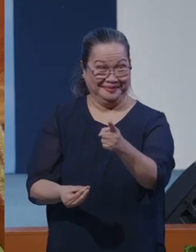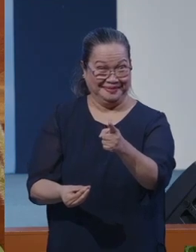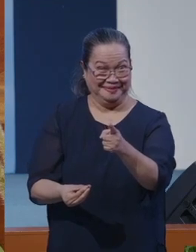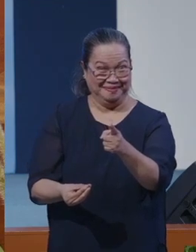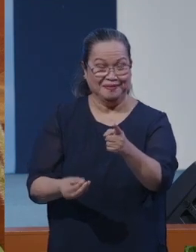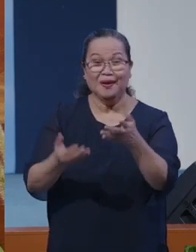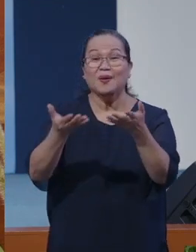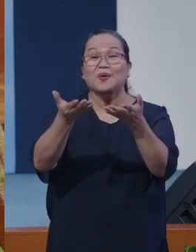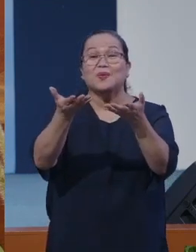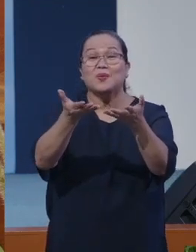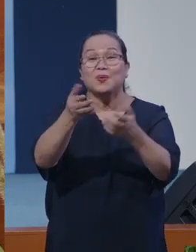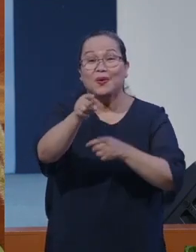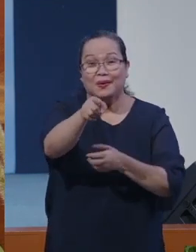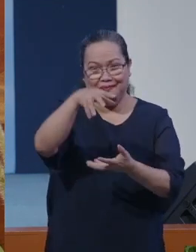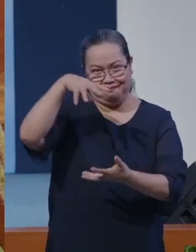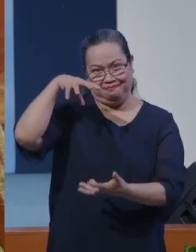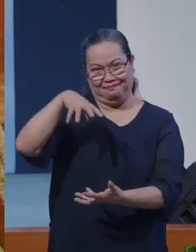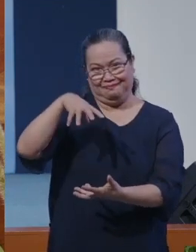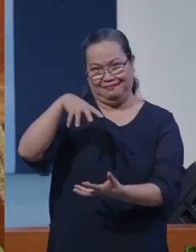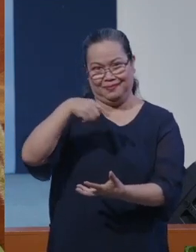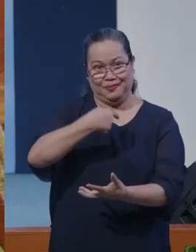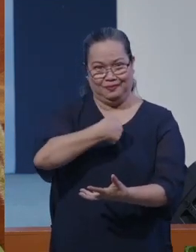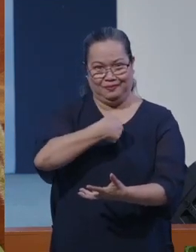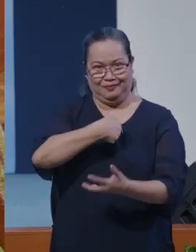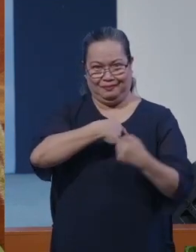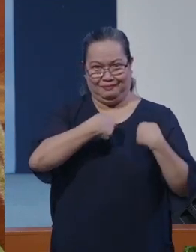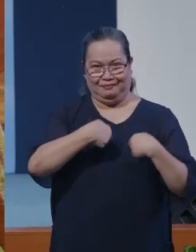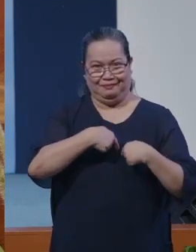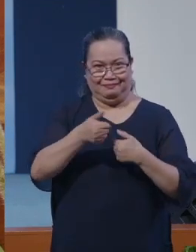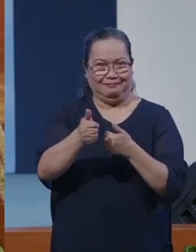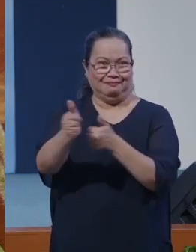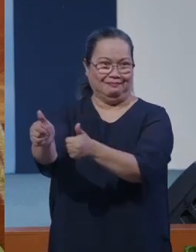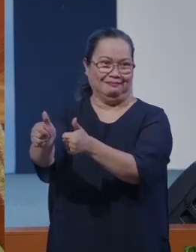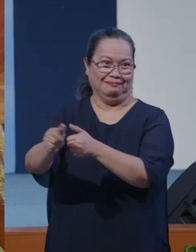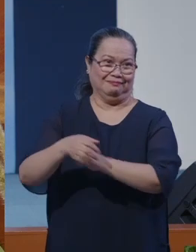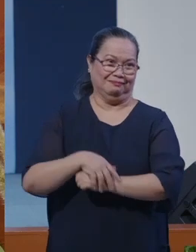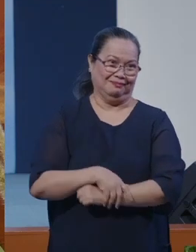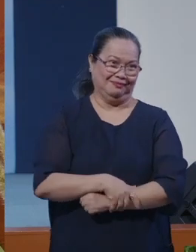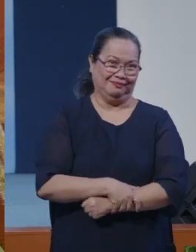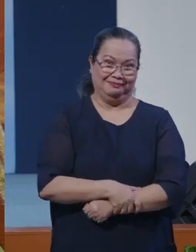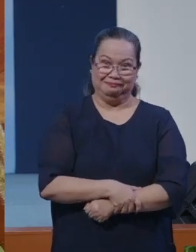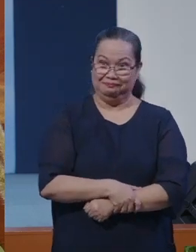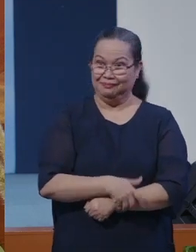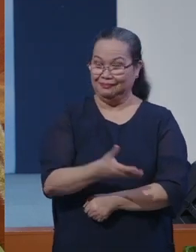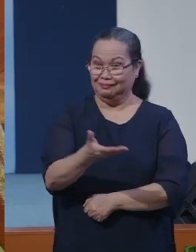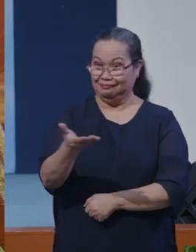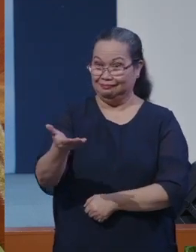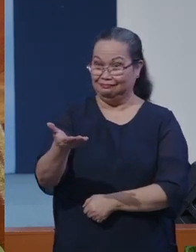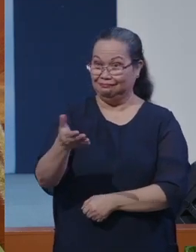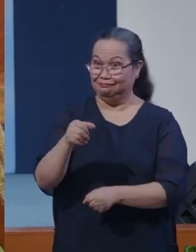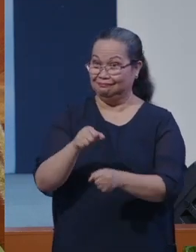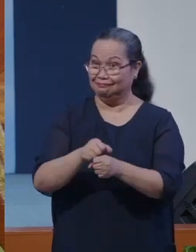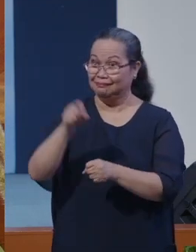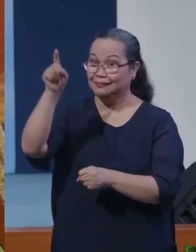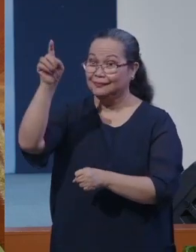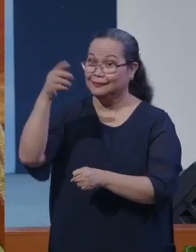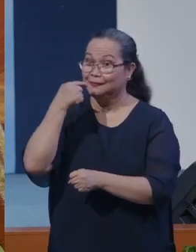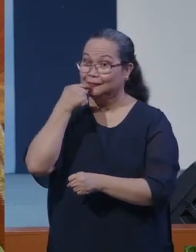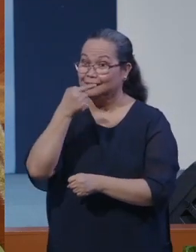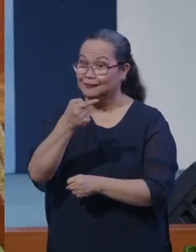For where your treasure is, there your heart is also. Kaya ang sabi ng